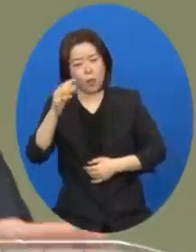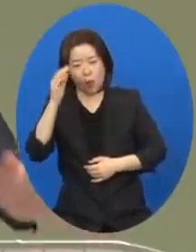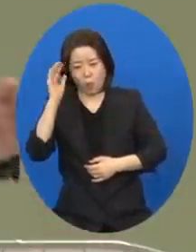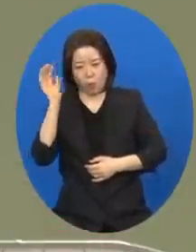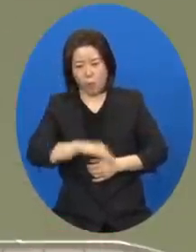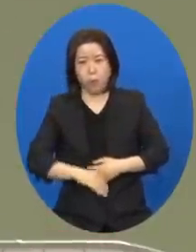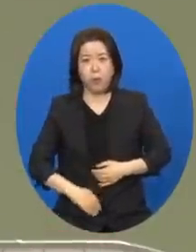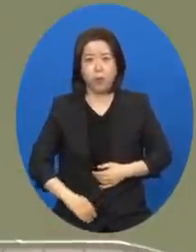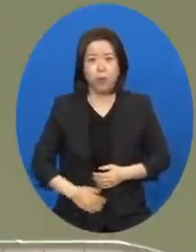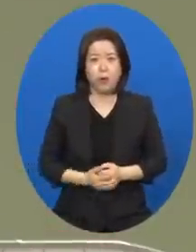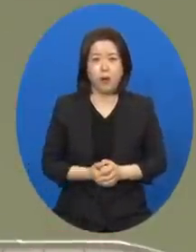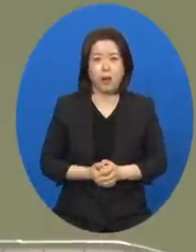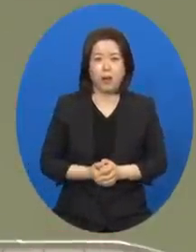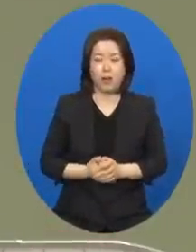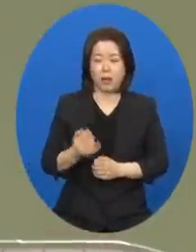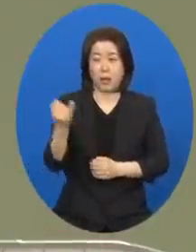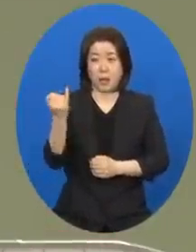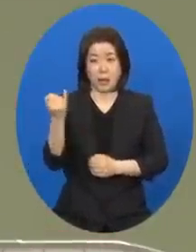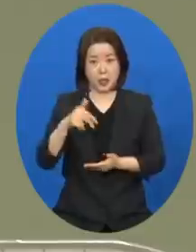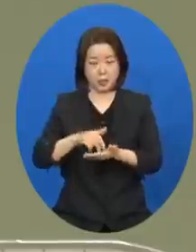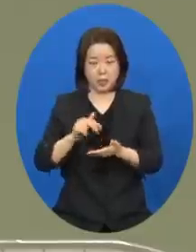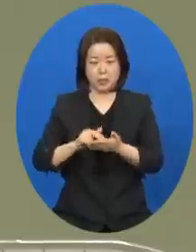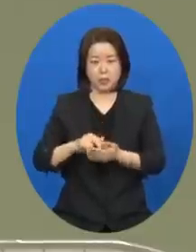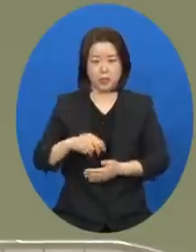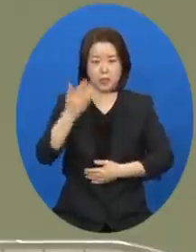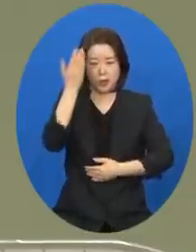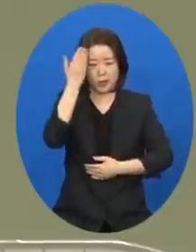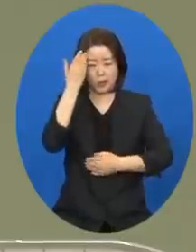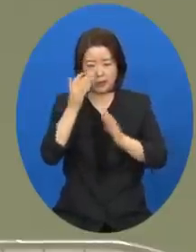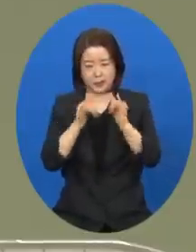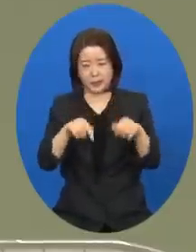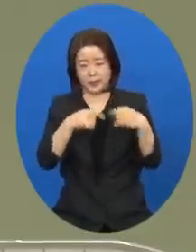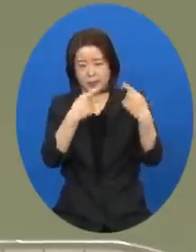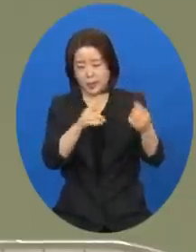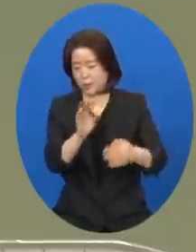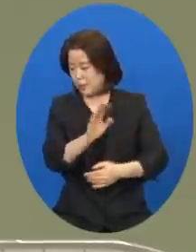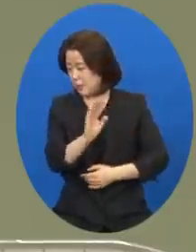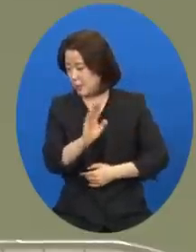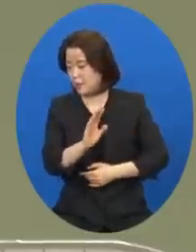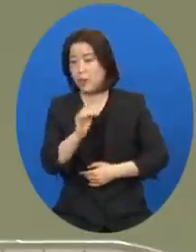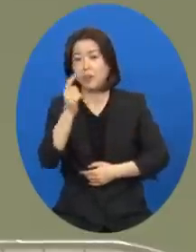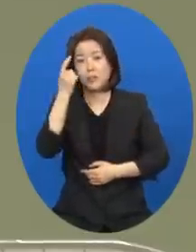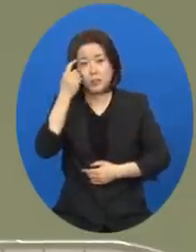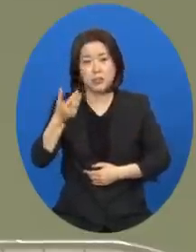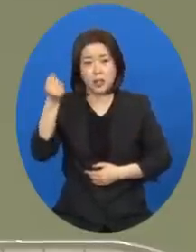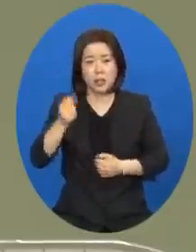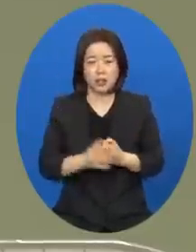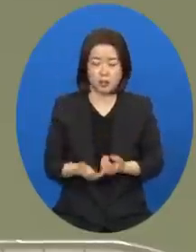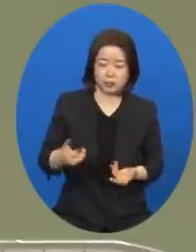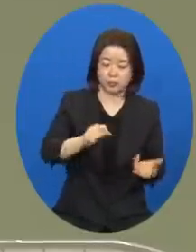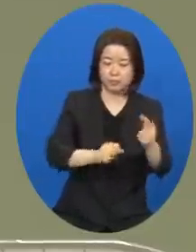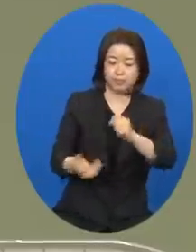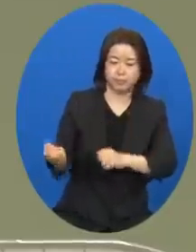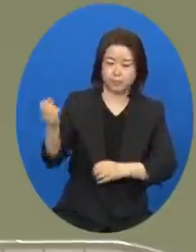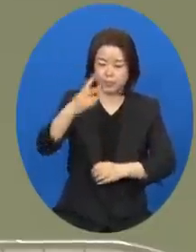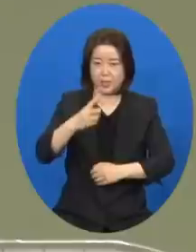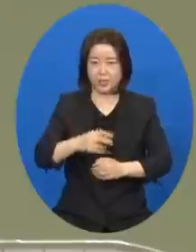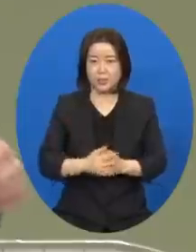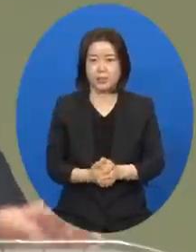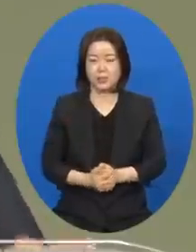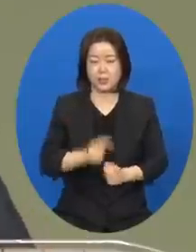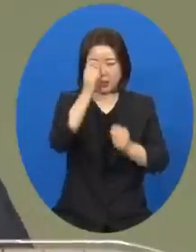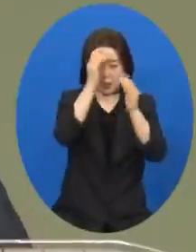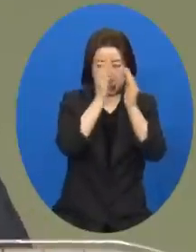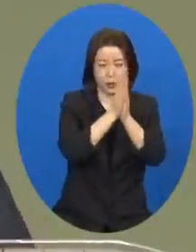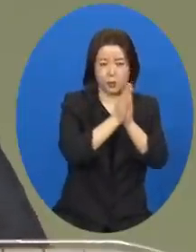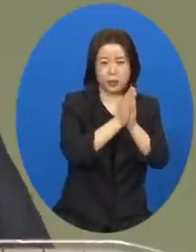이건 교양이 있는 사람들이 참여할 수 있는 곳이 아니더래요. 그래서 짐을 다시 싸가지고 기도원에서